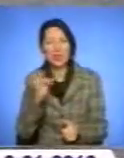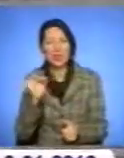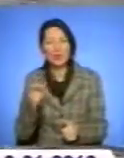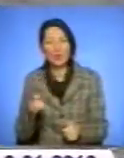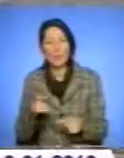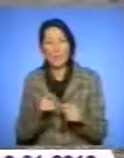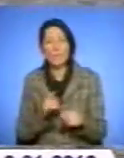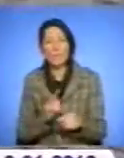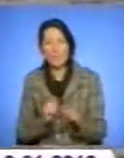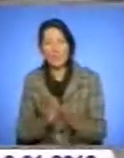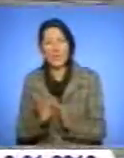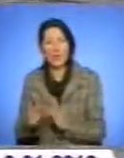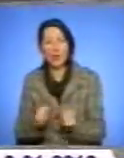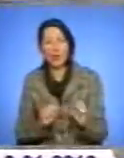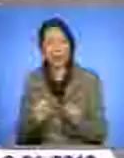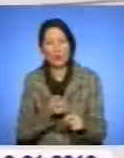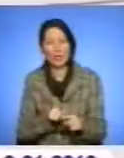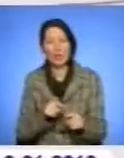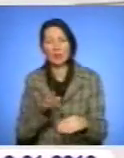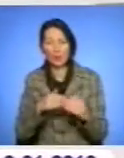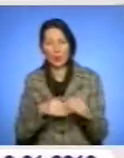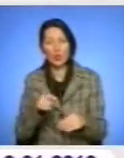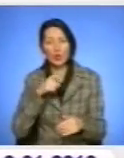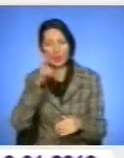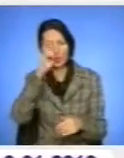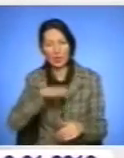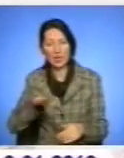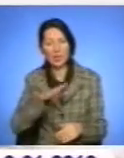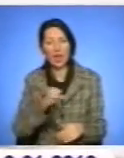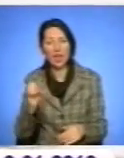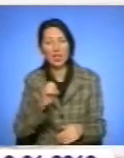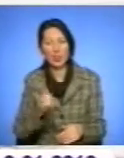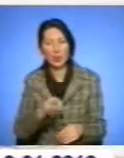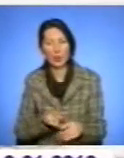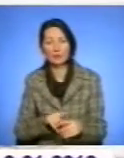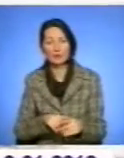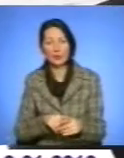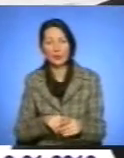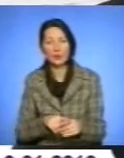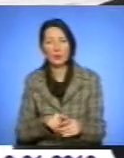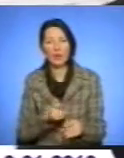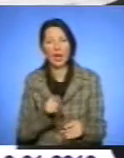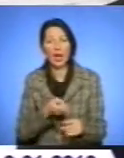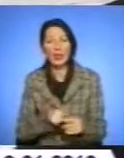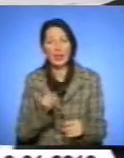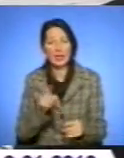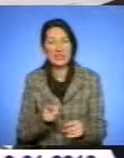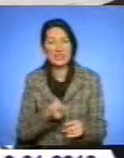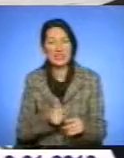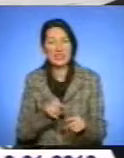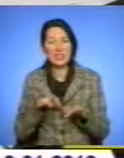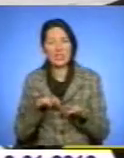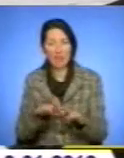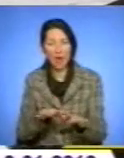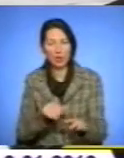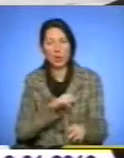країнах Європи. Тому це важливий крок у розвитку всієї галузі водних ресурсів в Україні. Тому ці заходи,